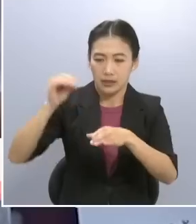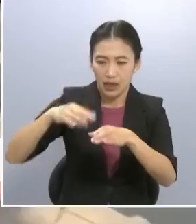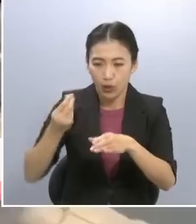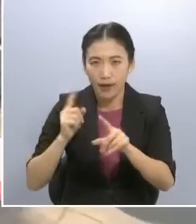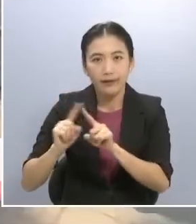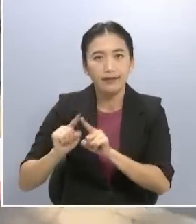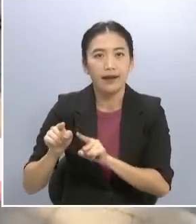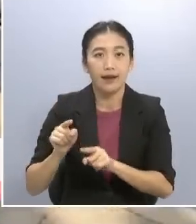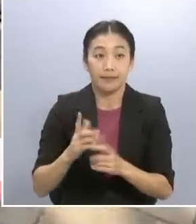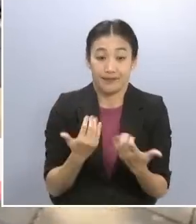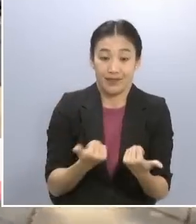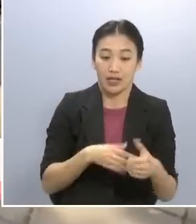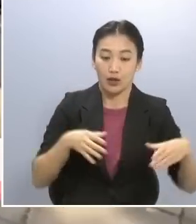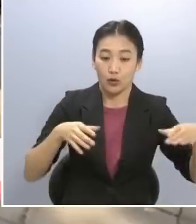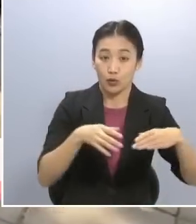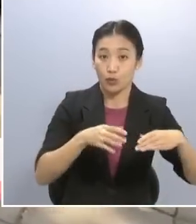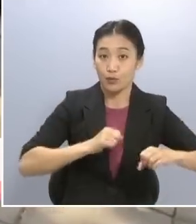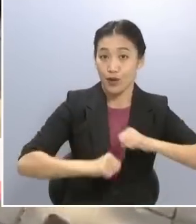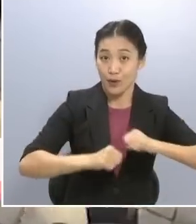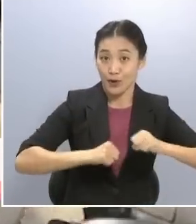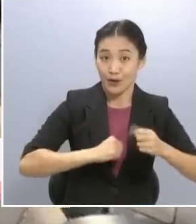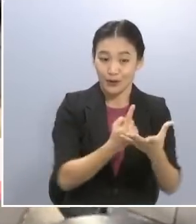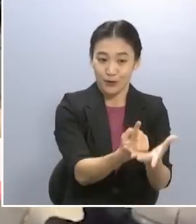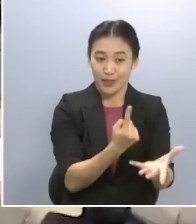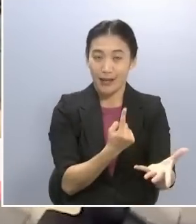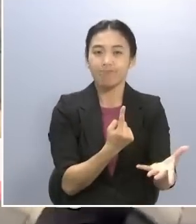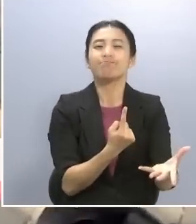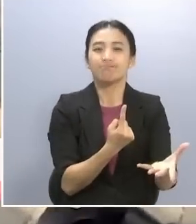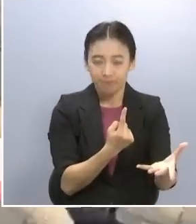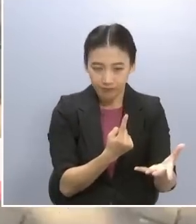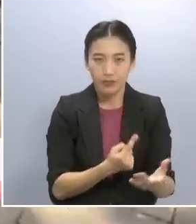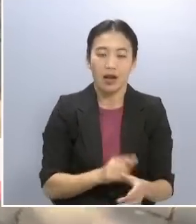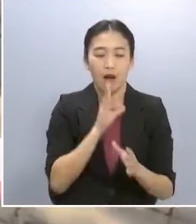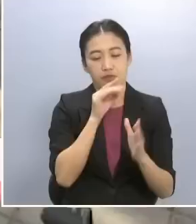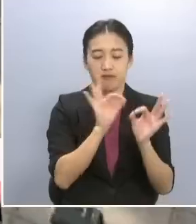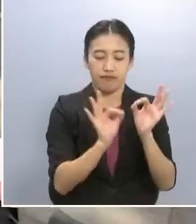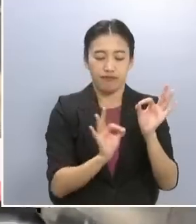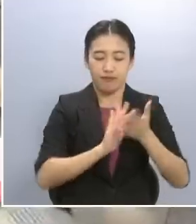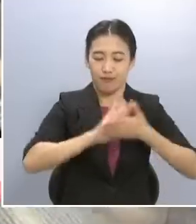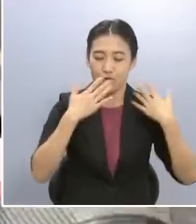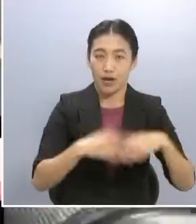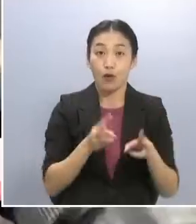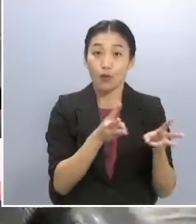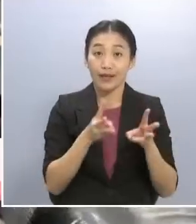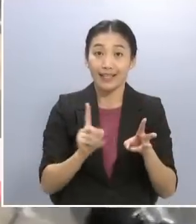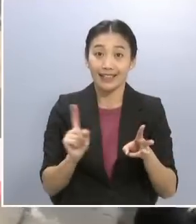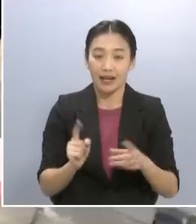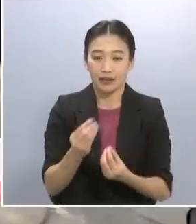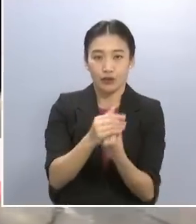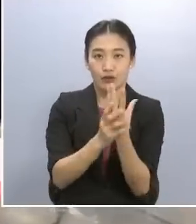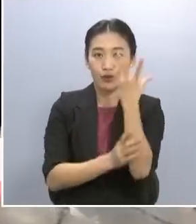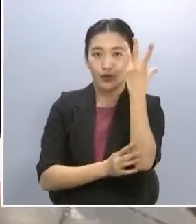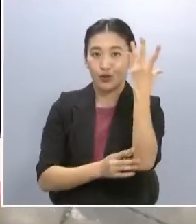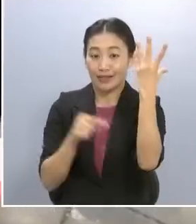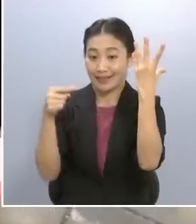ะก็ทำสิ่งนี้ใช้กรรไกรตัดหญ้าตัดต้นกัญชาเลยค่ะเรียกร้องให้ออกกฎหม